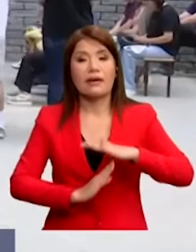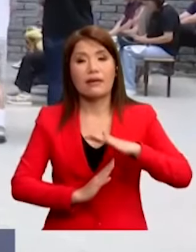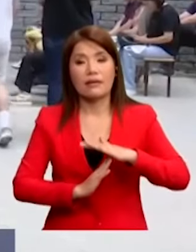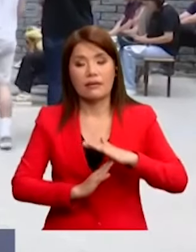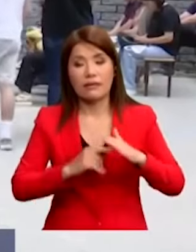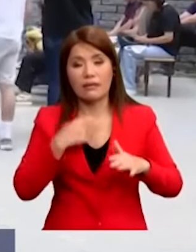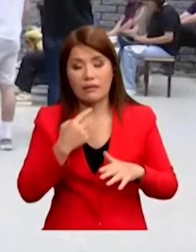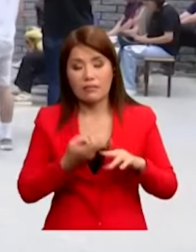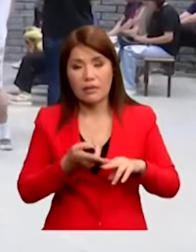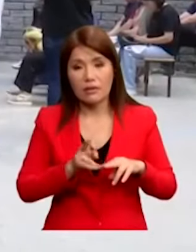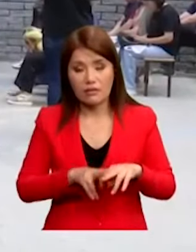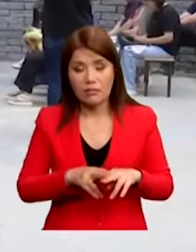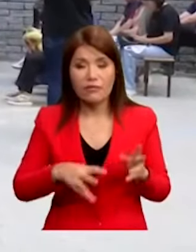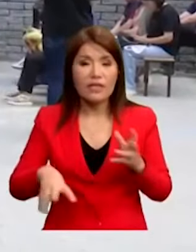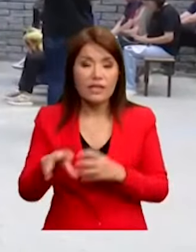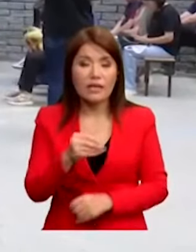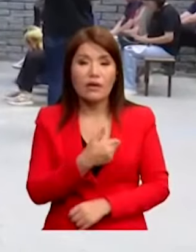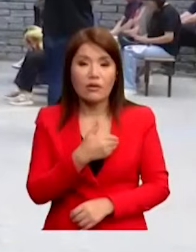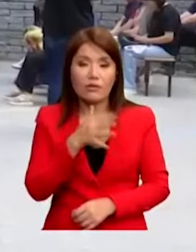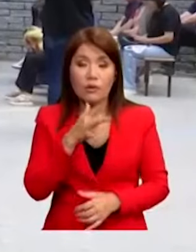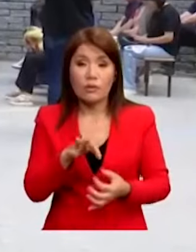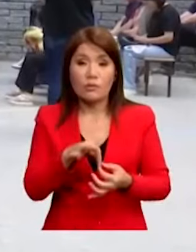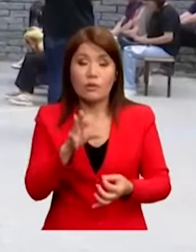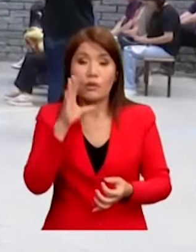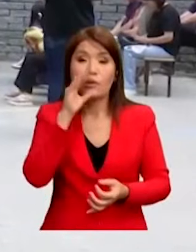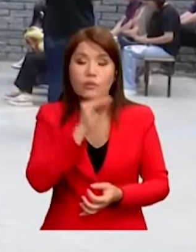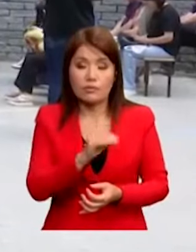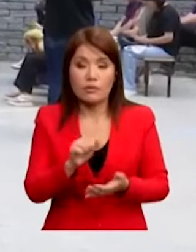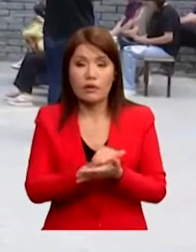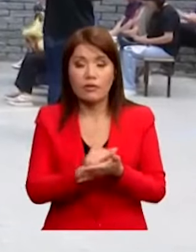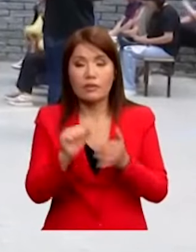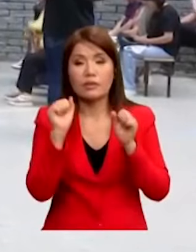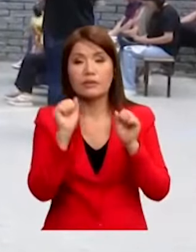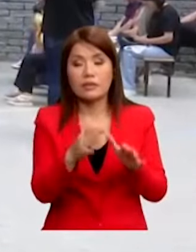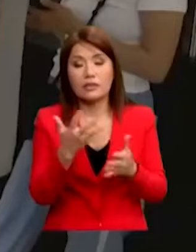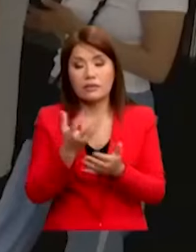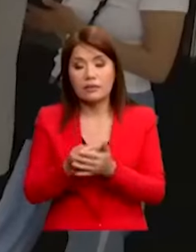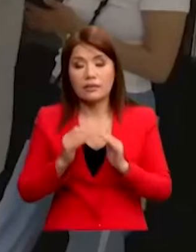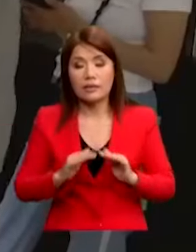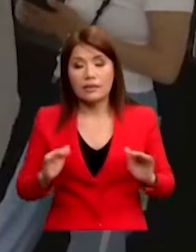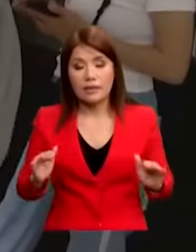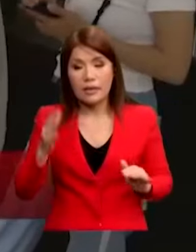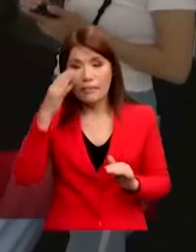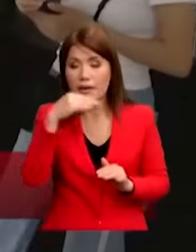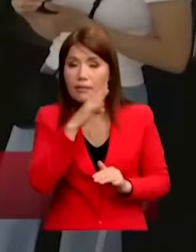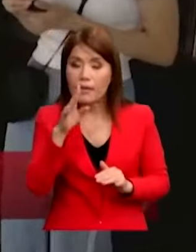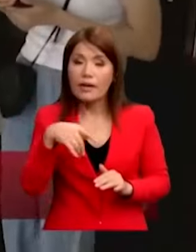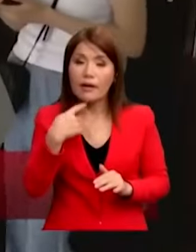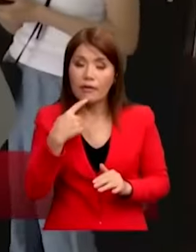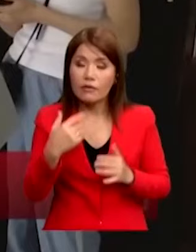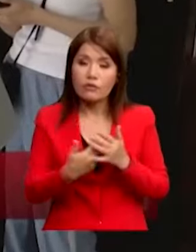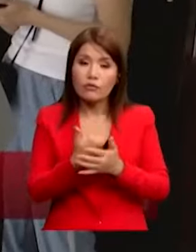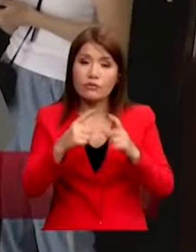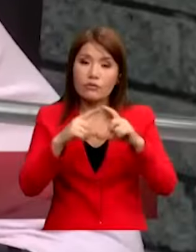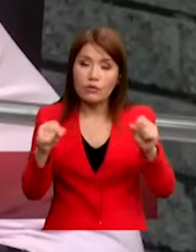школе, поэтому все хотели вовремя успеть подать документы для своих детей. Ата-аналардың сөзінше жаңа мектеп үшін